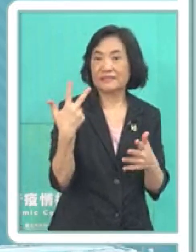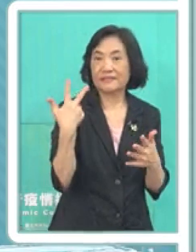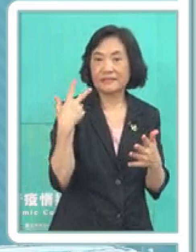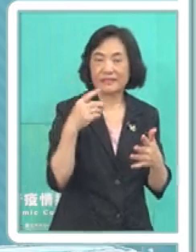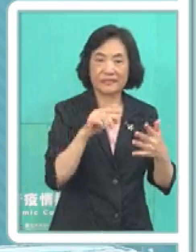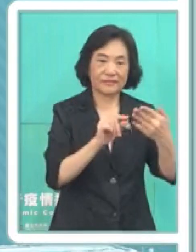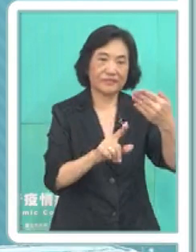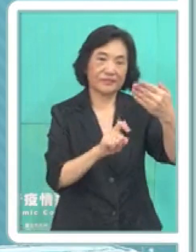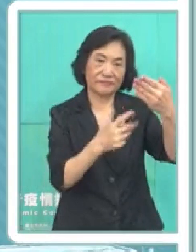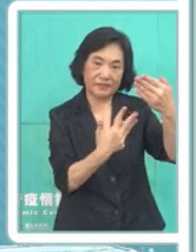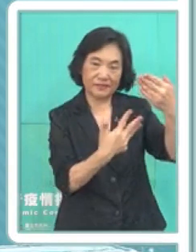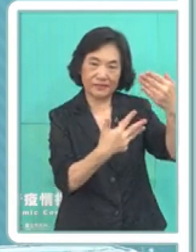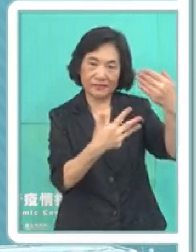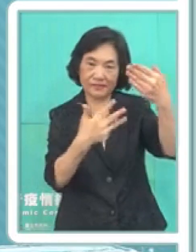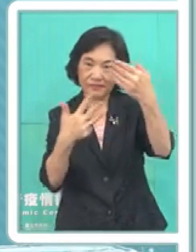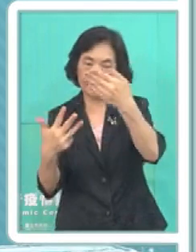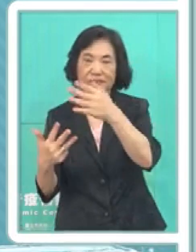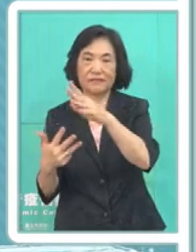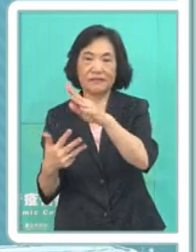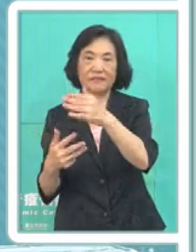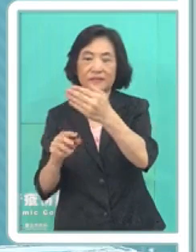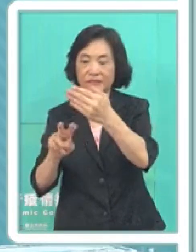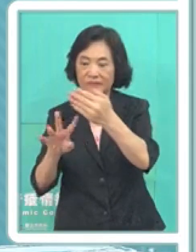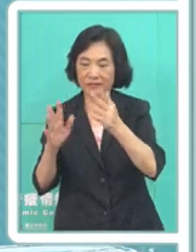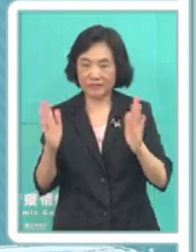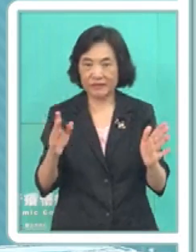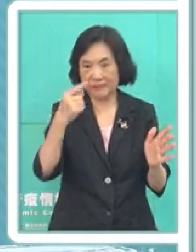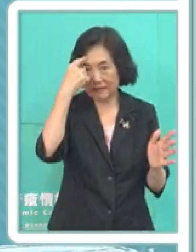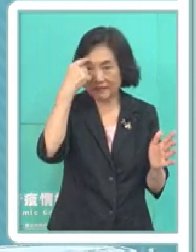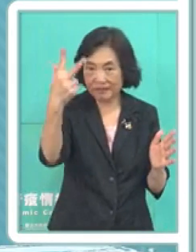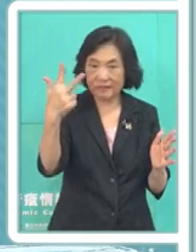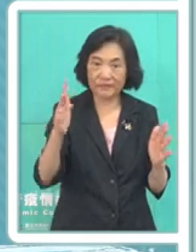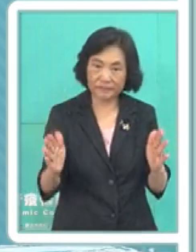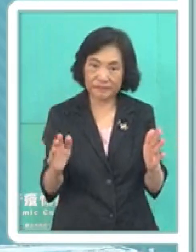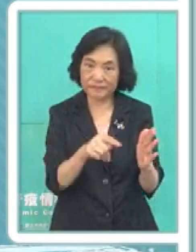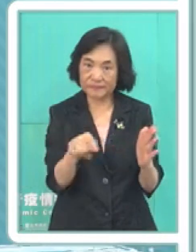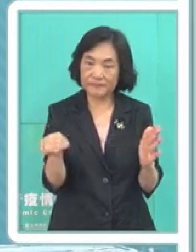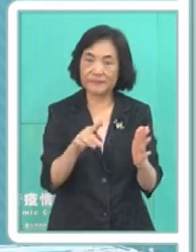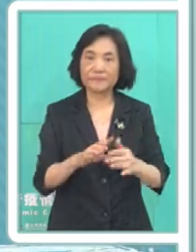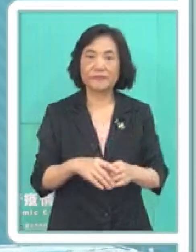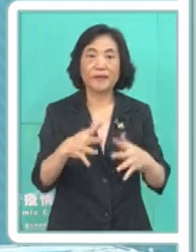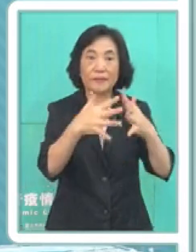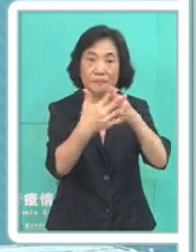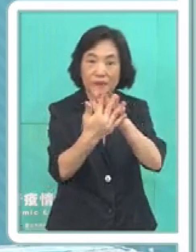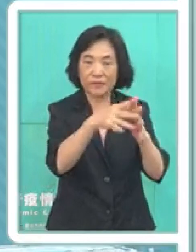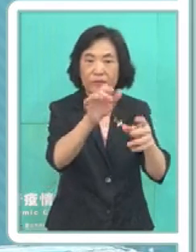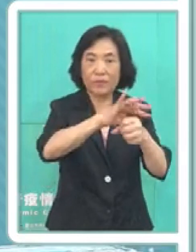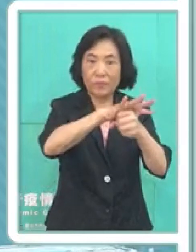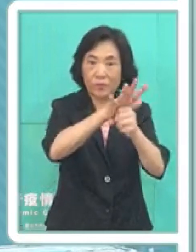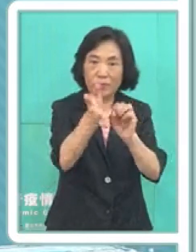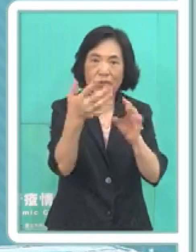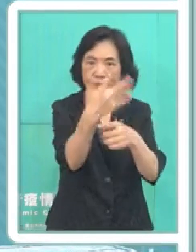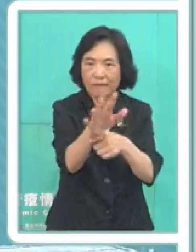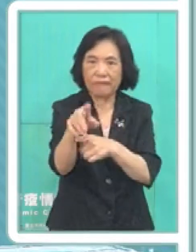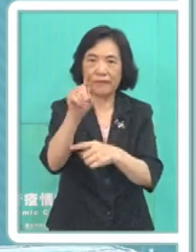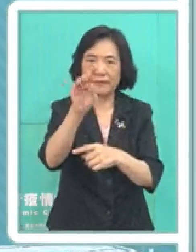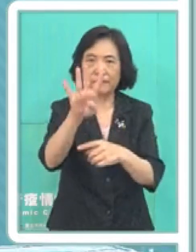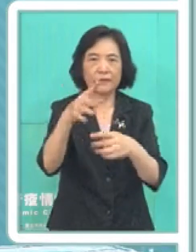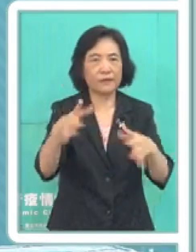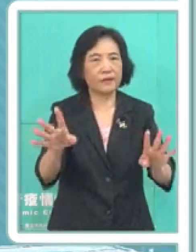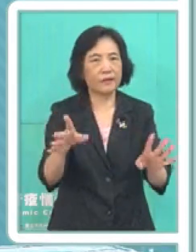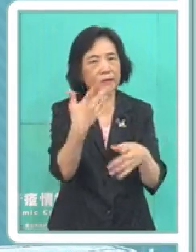从9月18号到9月24号，7天了哦。美国因为新冠肺炎死了